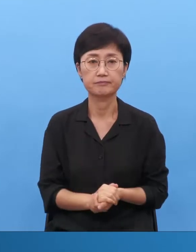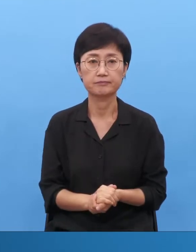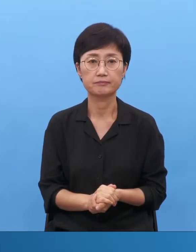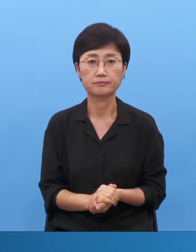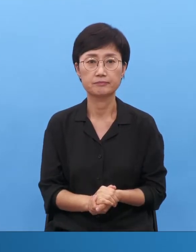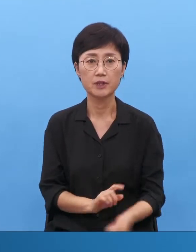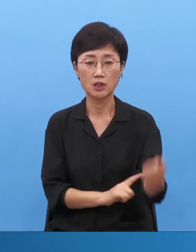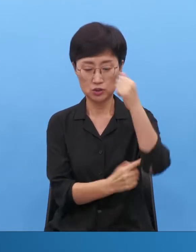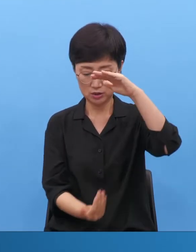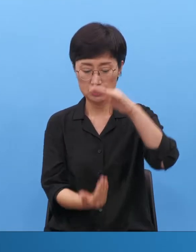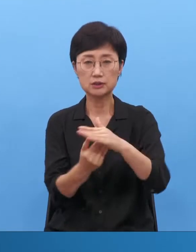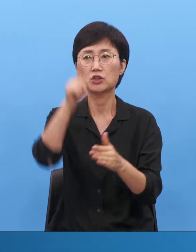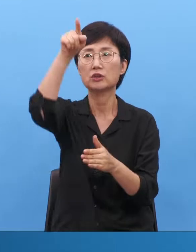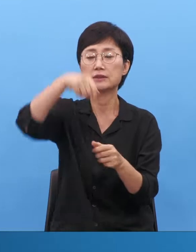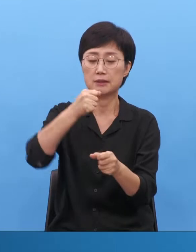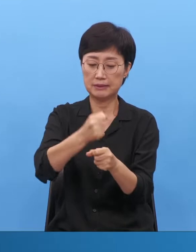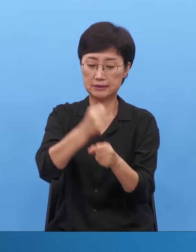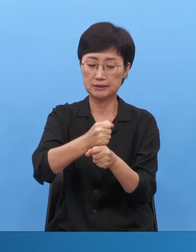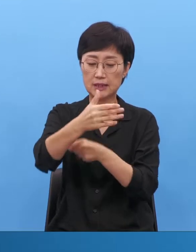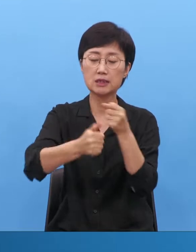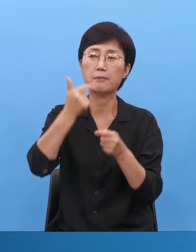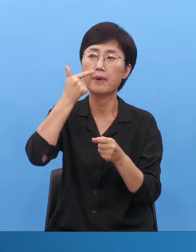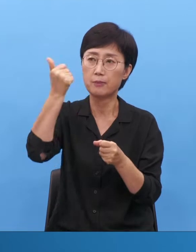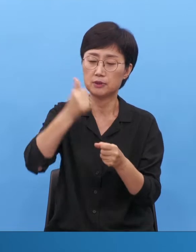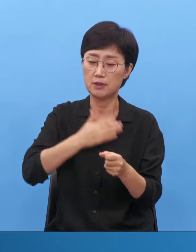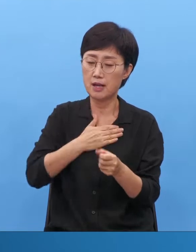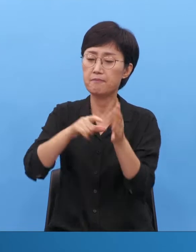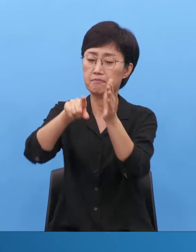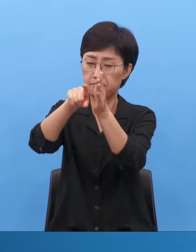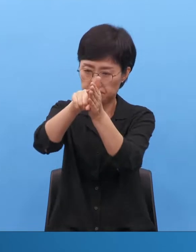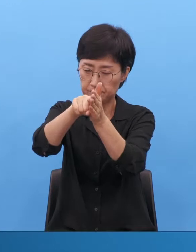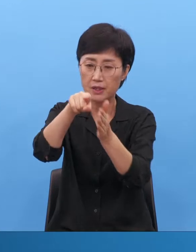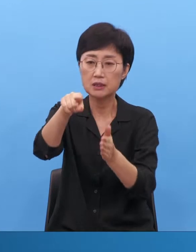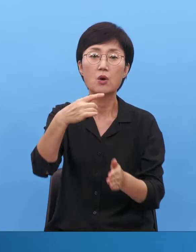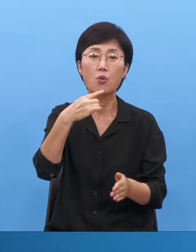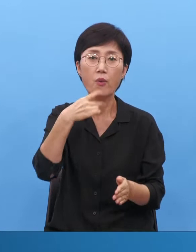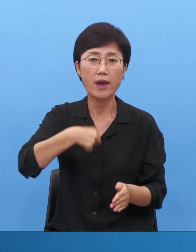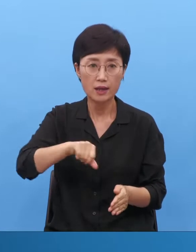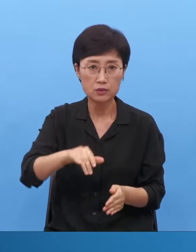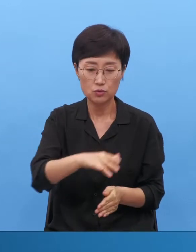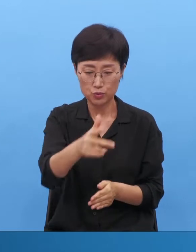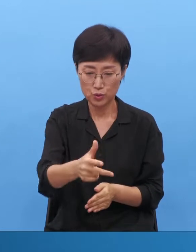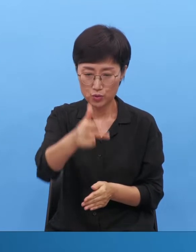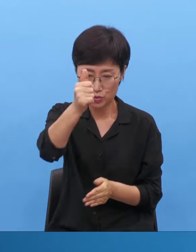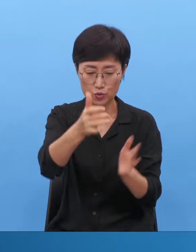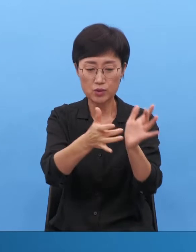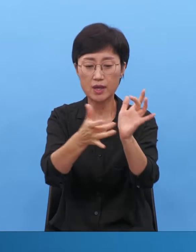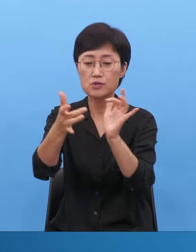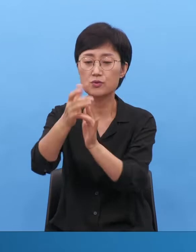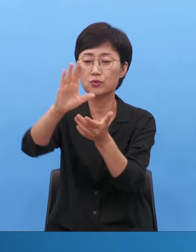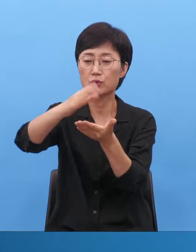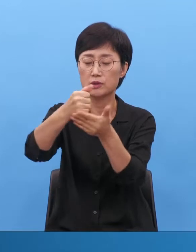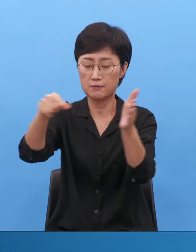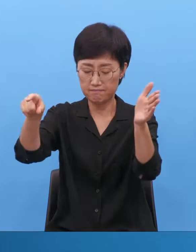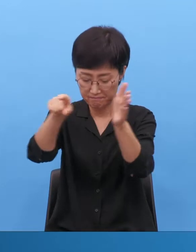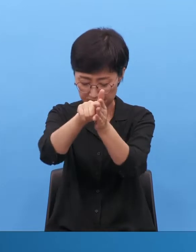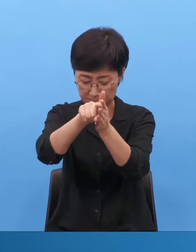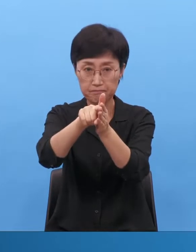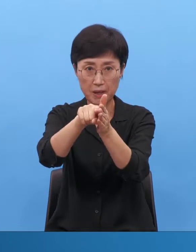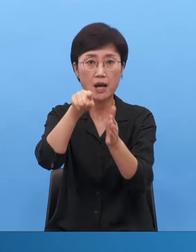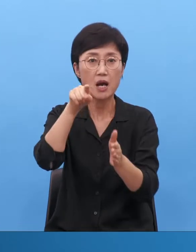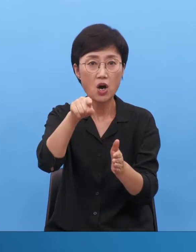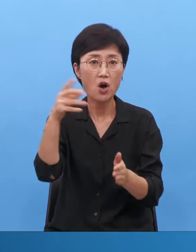of faith. 전능하사 천지를 만드신 하나님 아버지를 내가 믿사오며 그 외아들 우리 주 예수